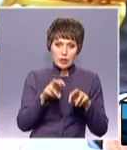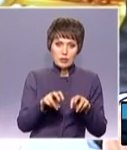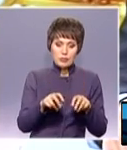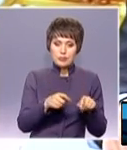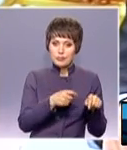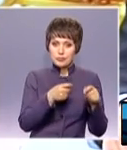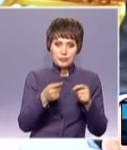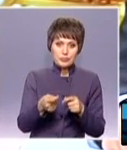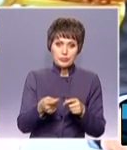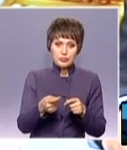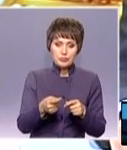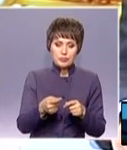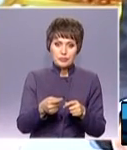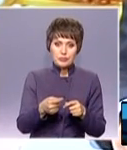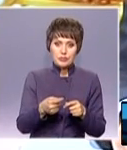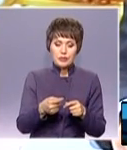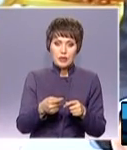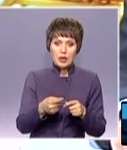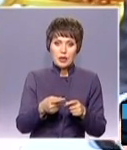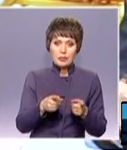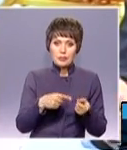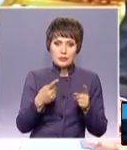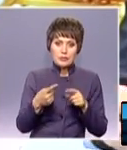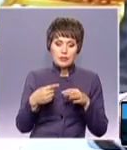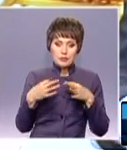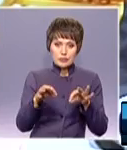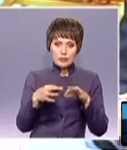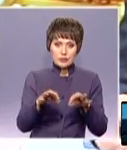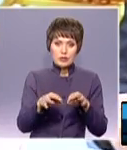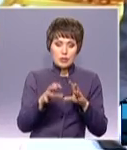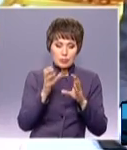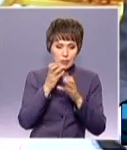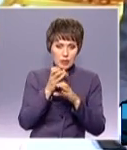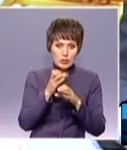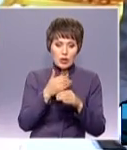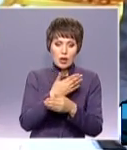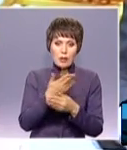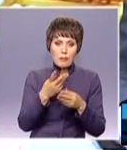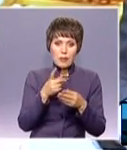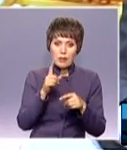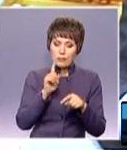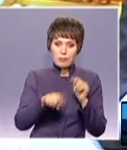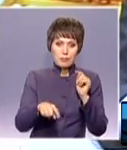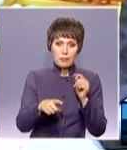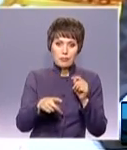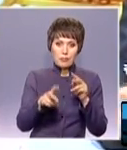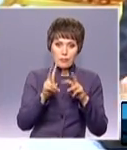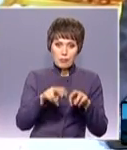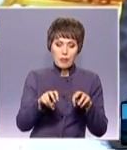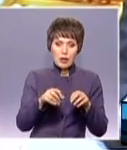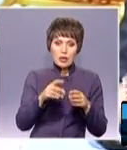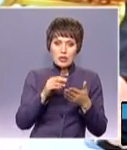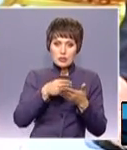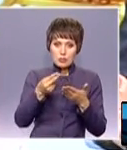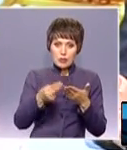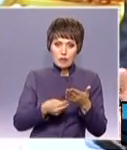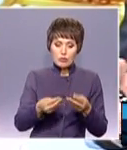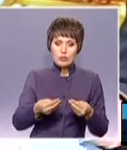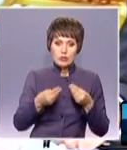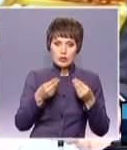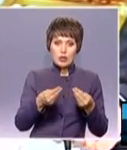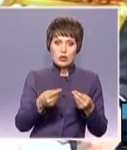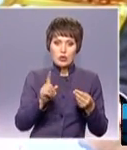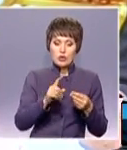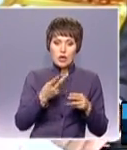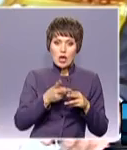принесено в передвижную лабораторию. Мы провели экспресс-анализы, дали справку о том, что